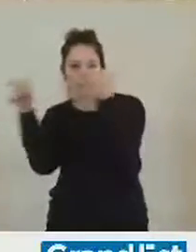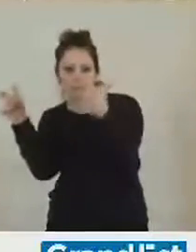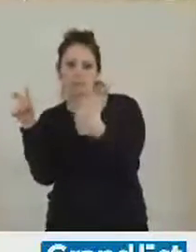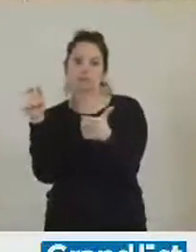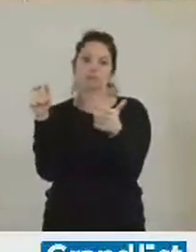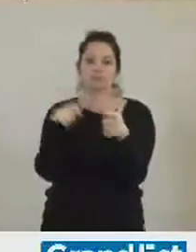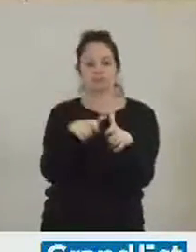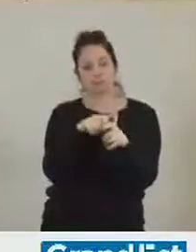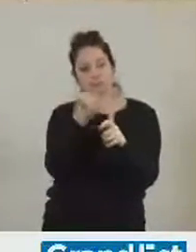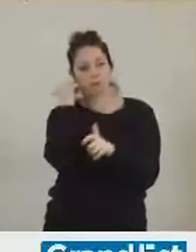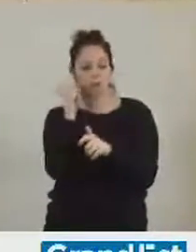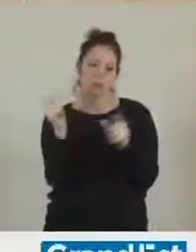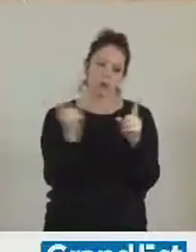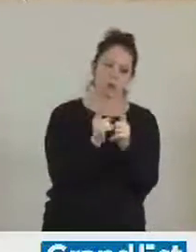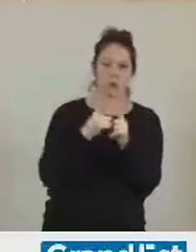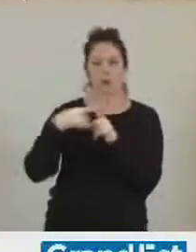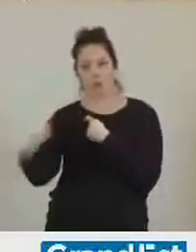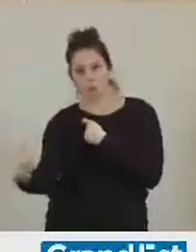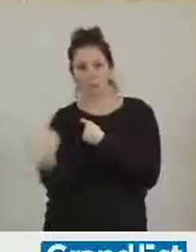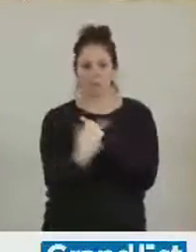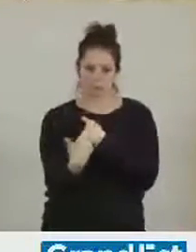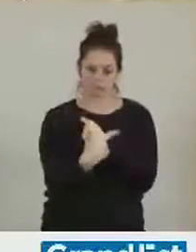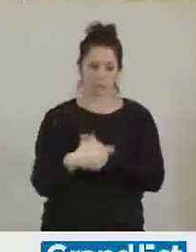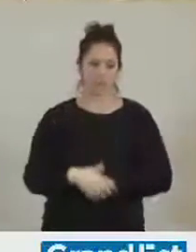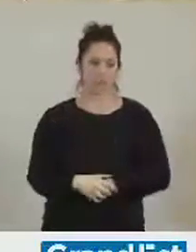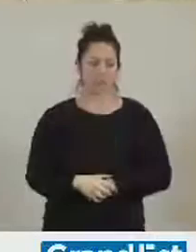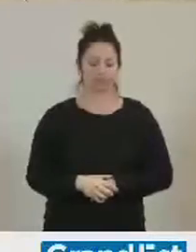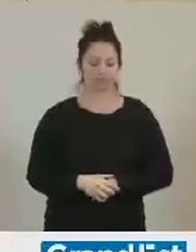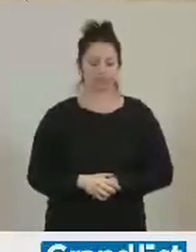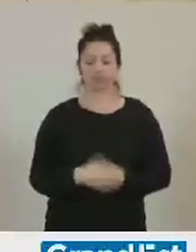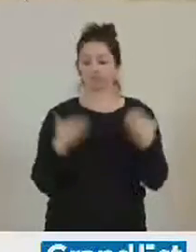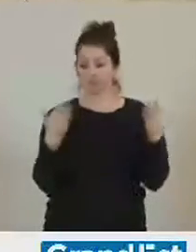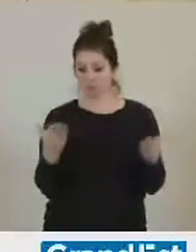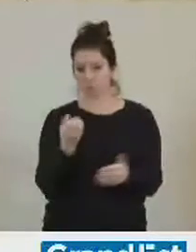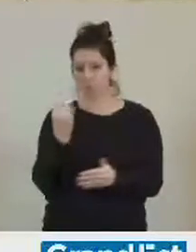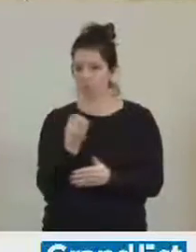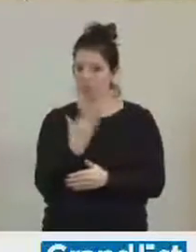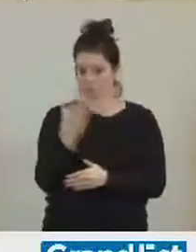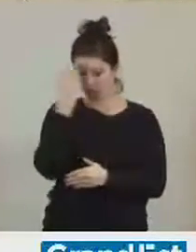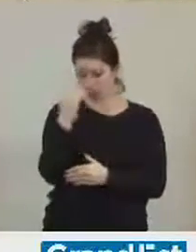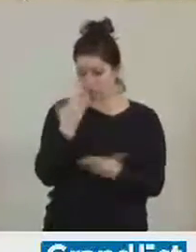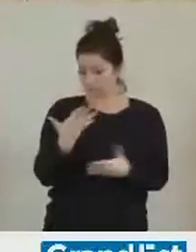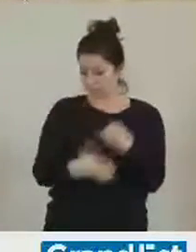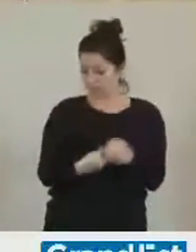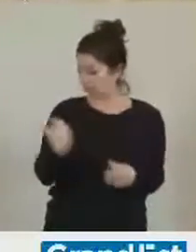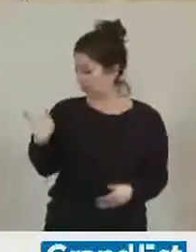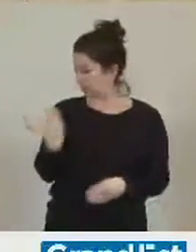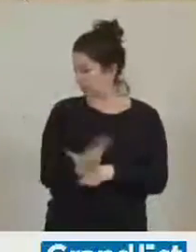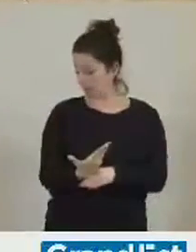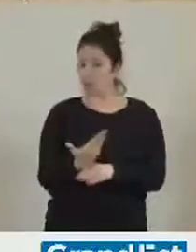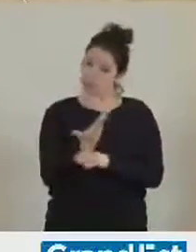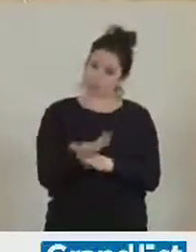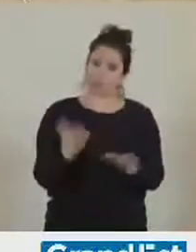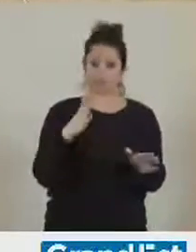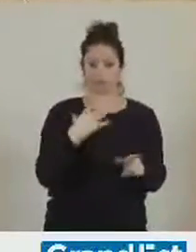stage court, stage long. Je tiens à souligner que c'est plus du double d'étudiants qui, cette année, grâce à ce dispositif, pourront